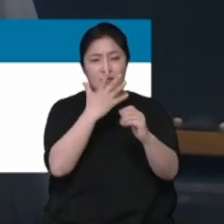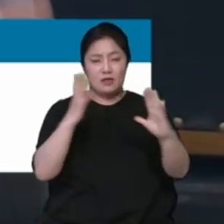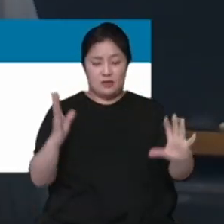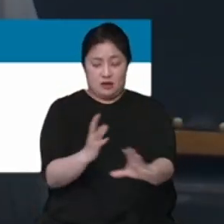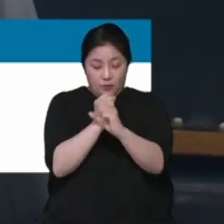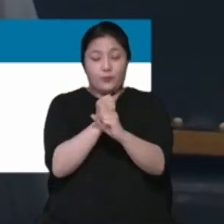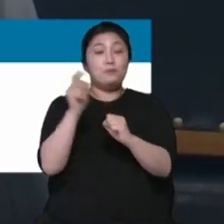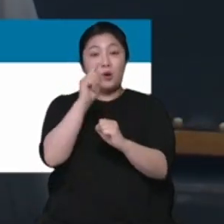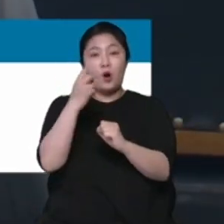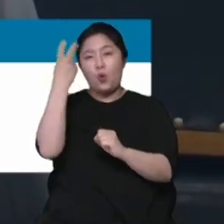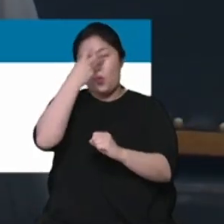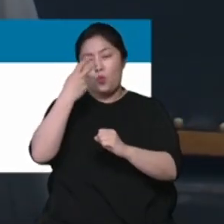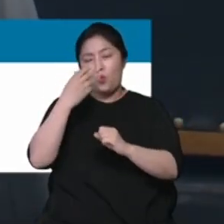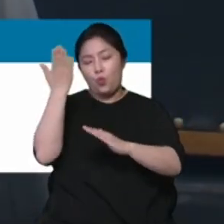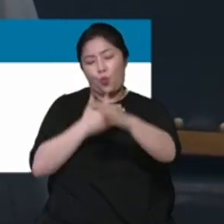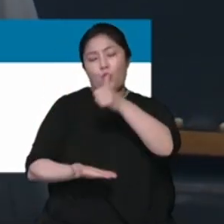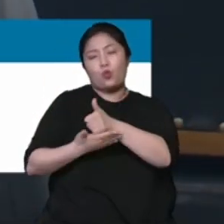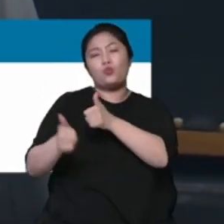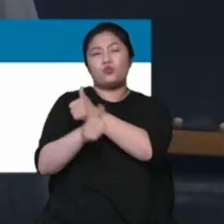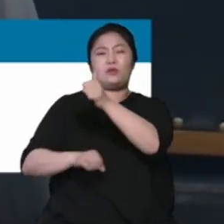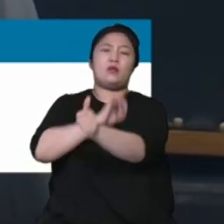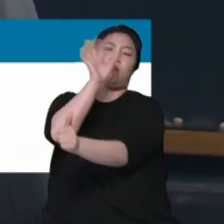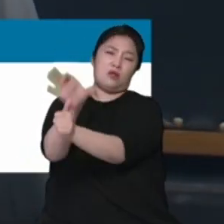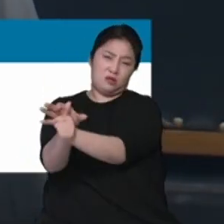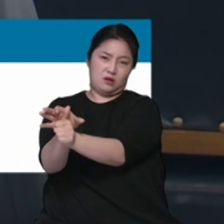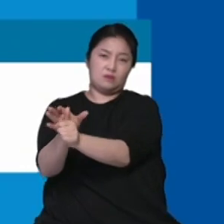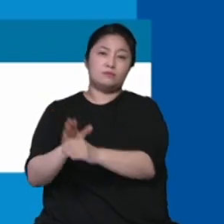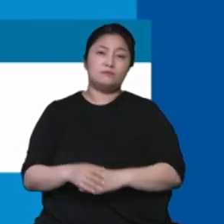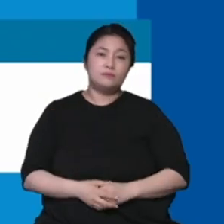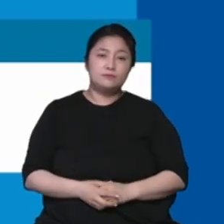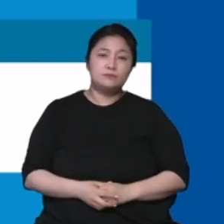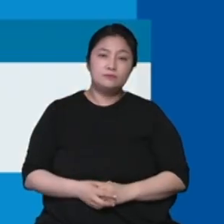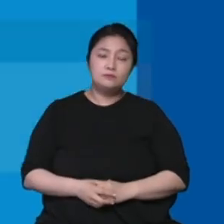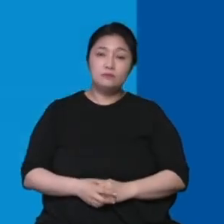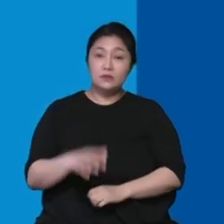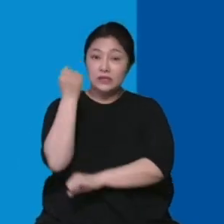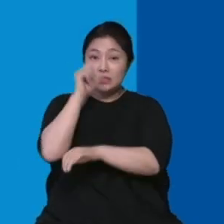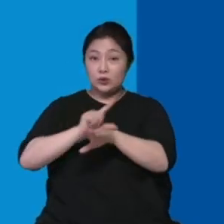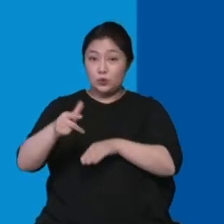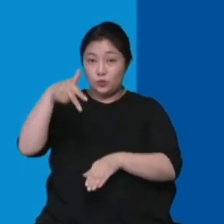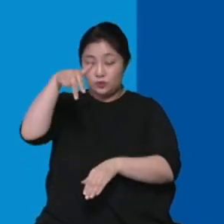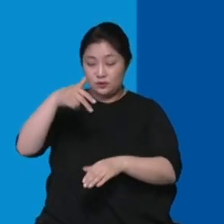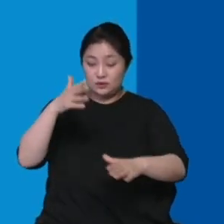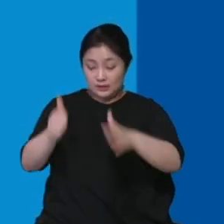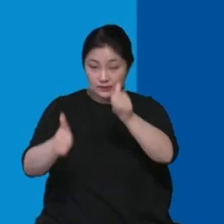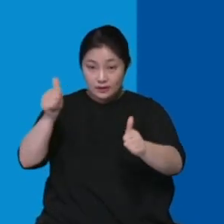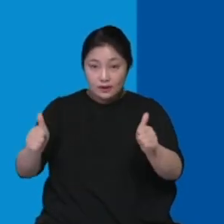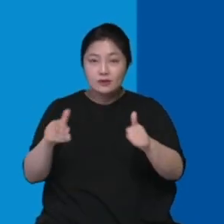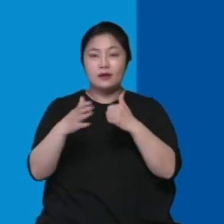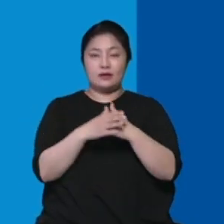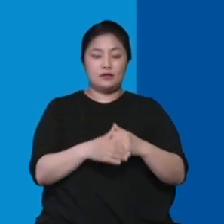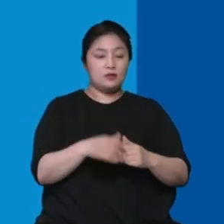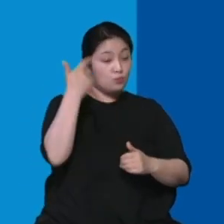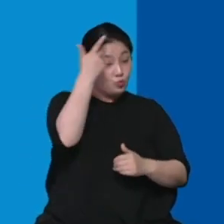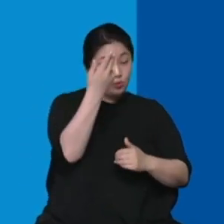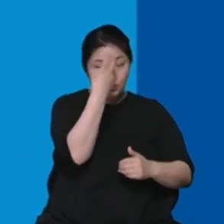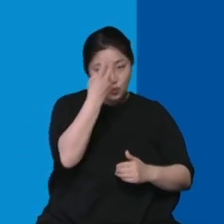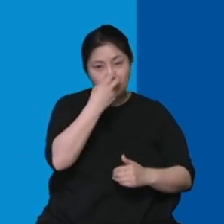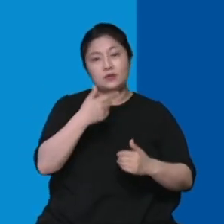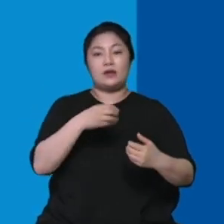하니까 공관위로 이관돼서 공관위가 그 일을 하는 거예요, 지금. 기초단체장은 여론조사와 당원 투표를